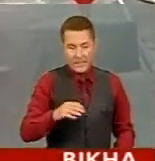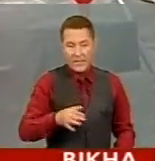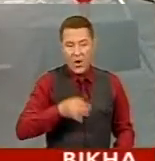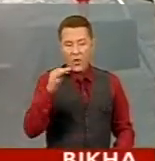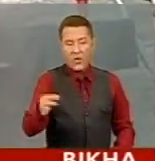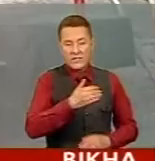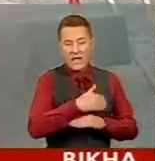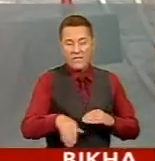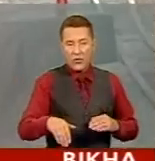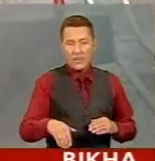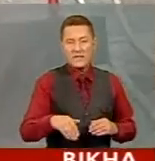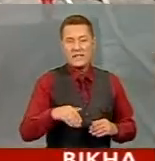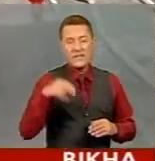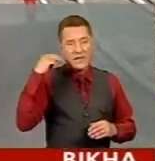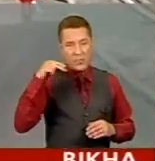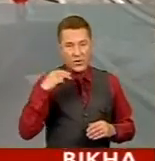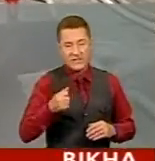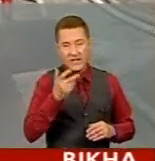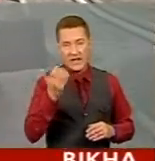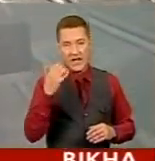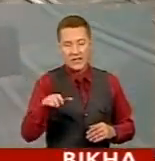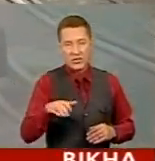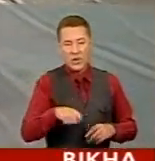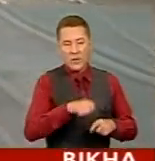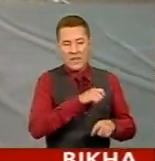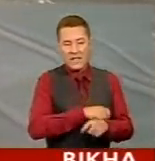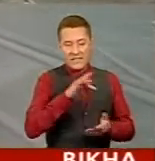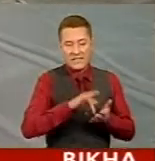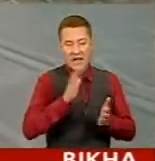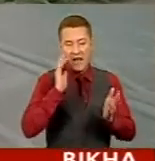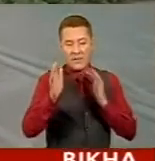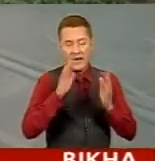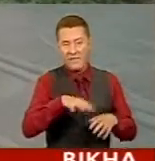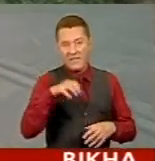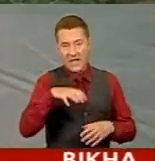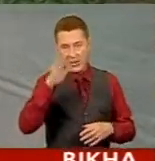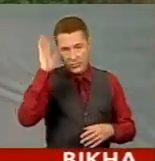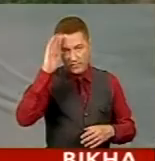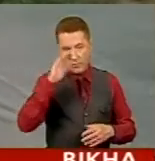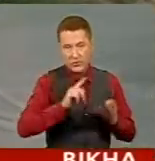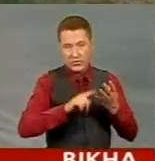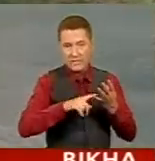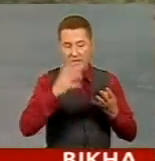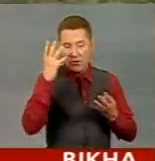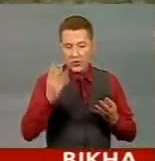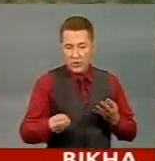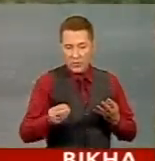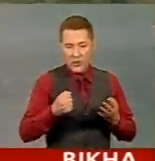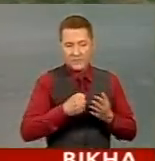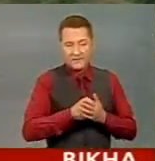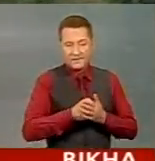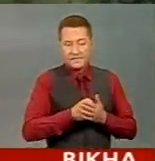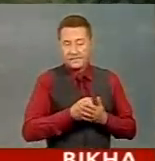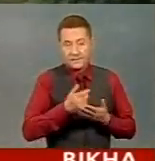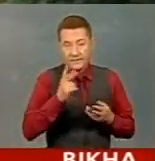вулиці Скельної, усього за кілька сот метрів від центрального проспекту. Рятувальники відкачують воду тут вже четверту добу. До кінця краю, кажуть, цьому